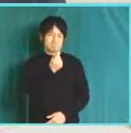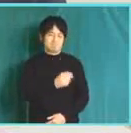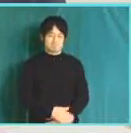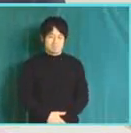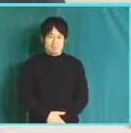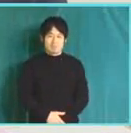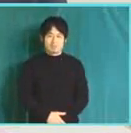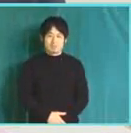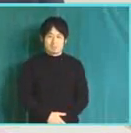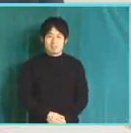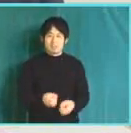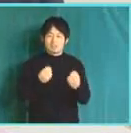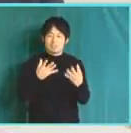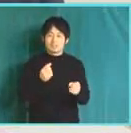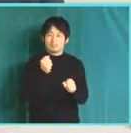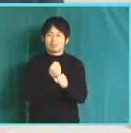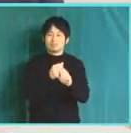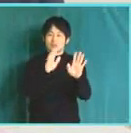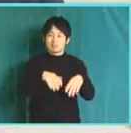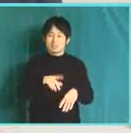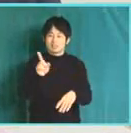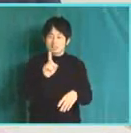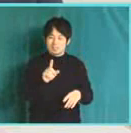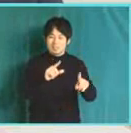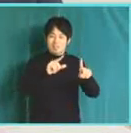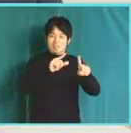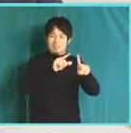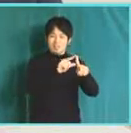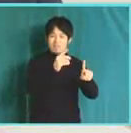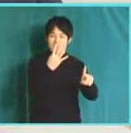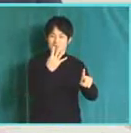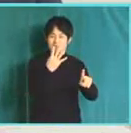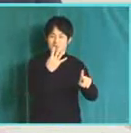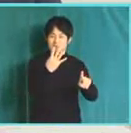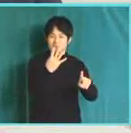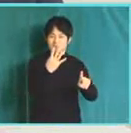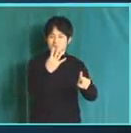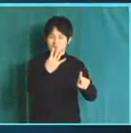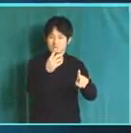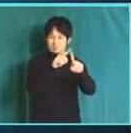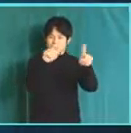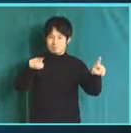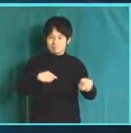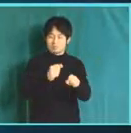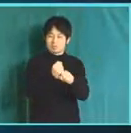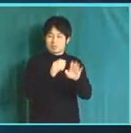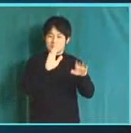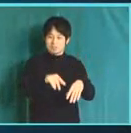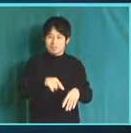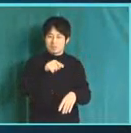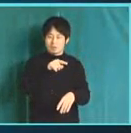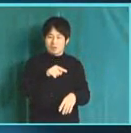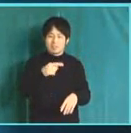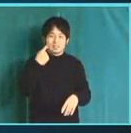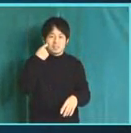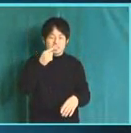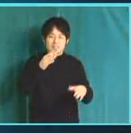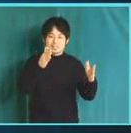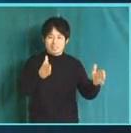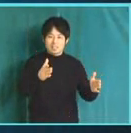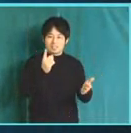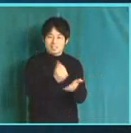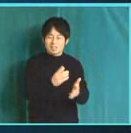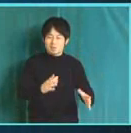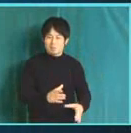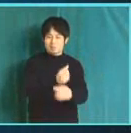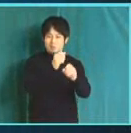ので、大きく A4 サイズなんですが、はい、月ごとにまとめた大きいサイズのものも制作しておりますので、こちらも市のホ